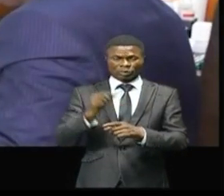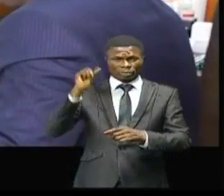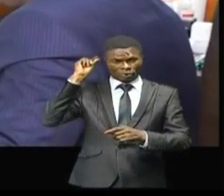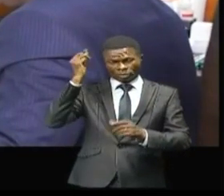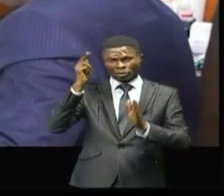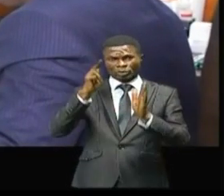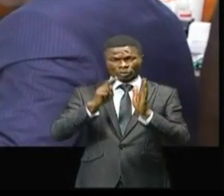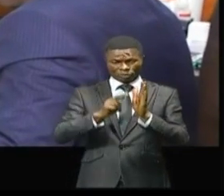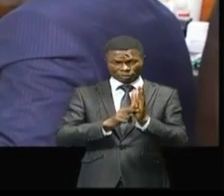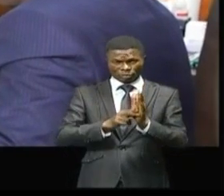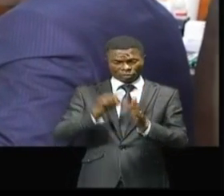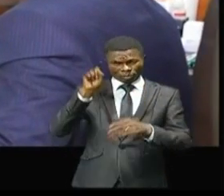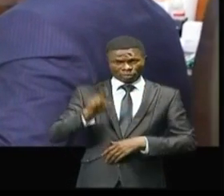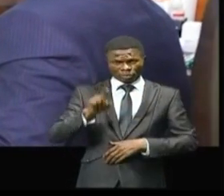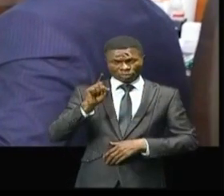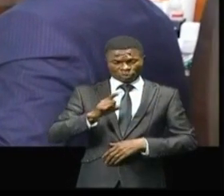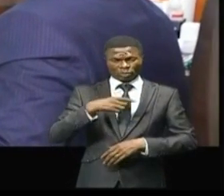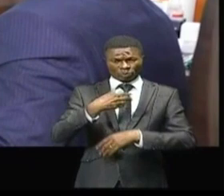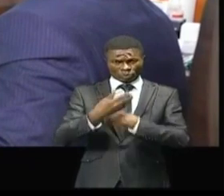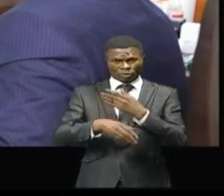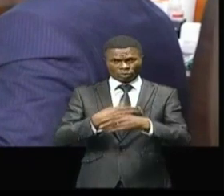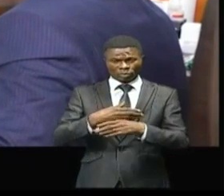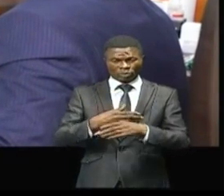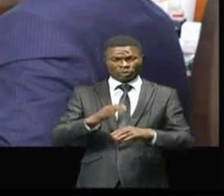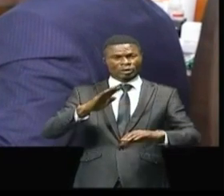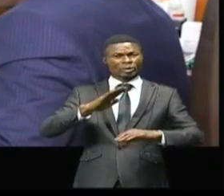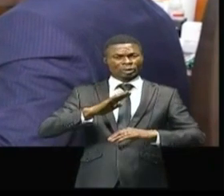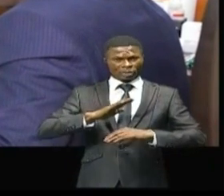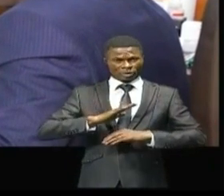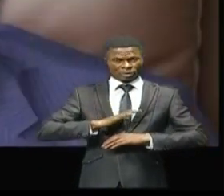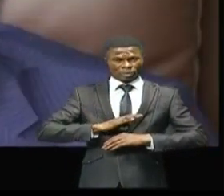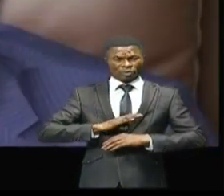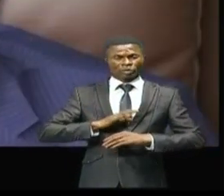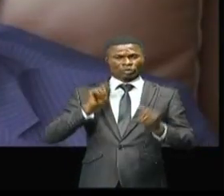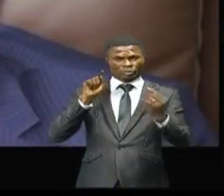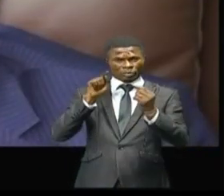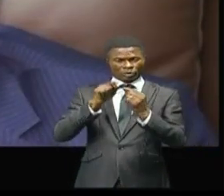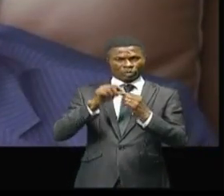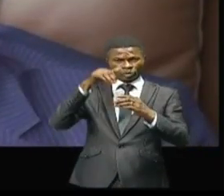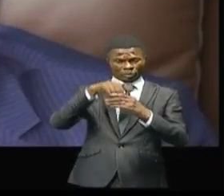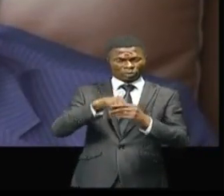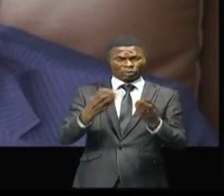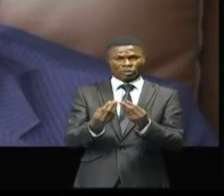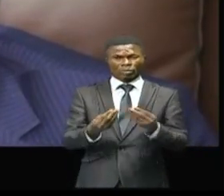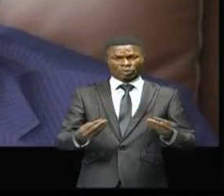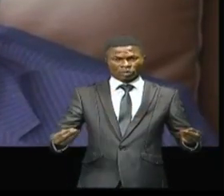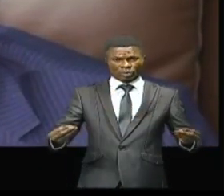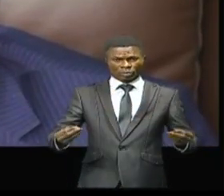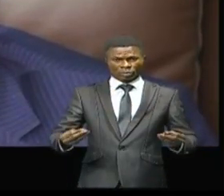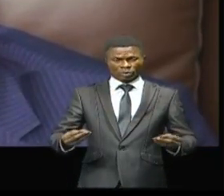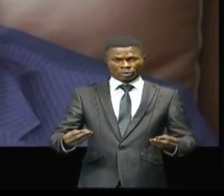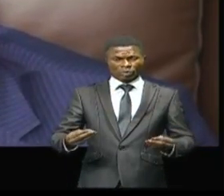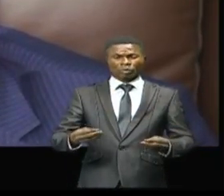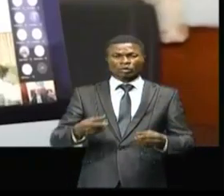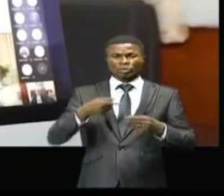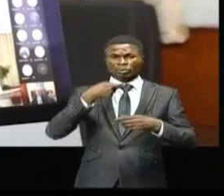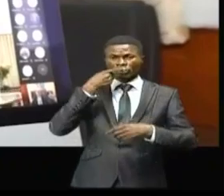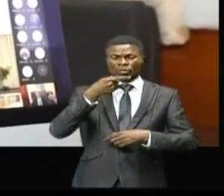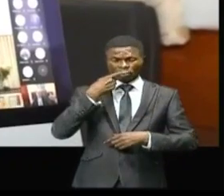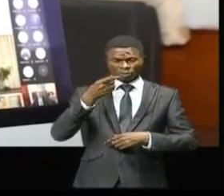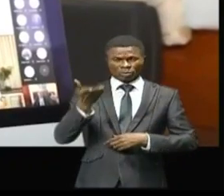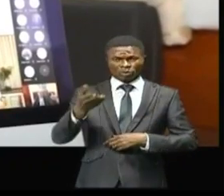gouvernement devra entreprendre pour satisfaire les obligations contenues dans la résolution argumentée les